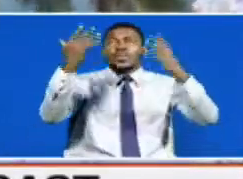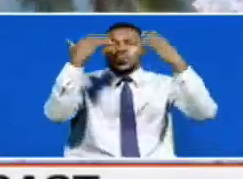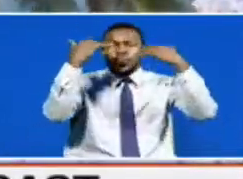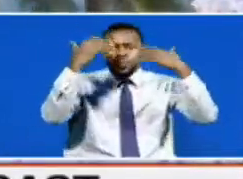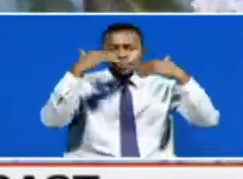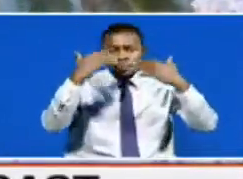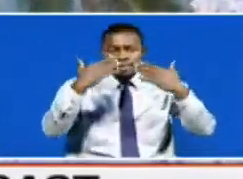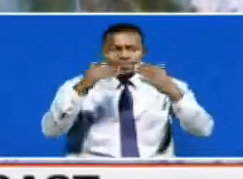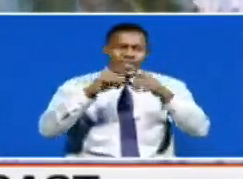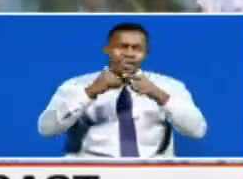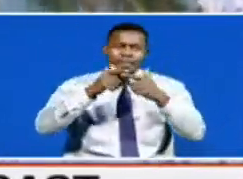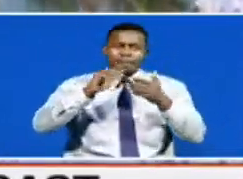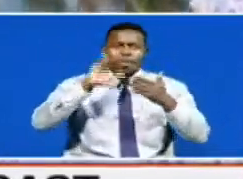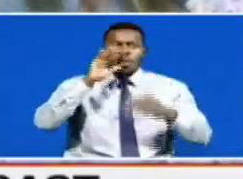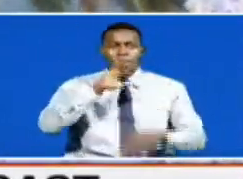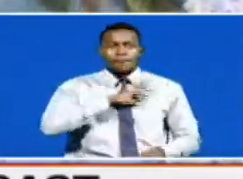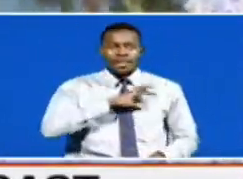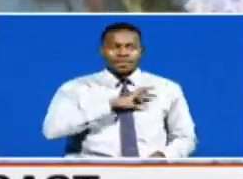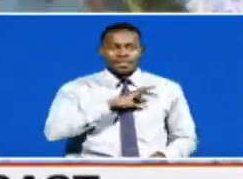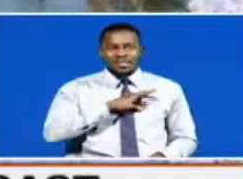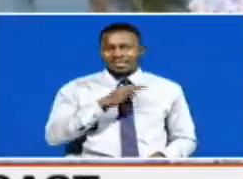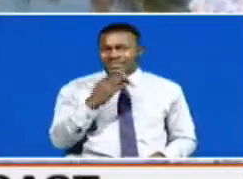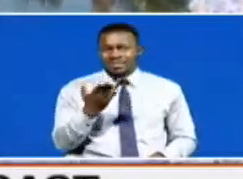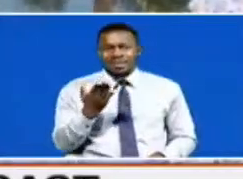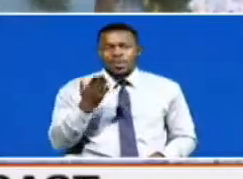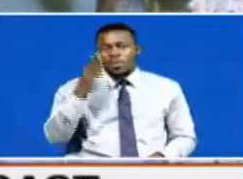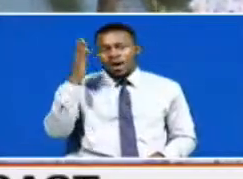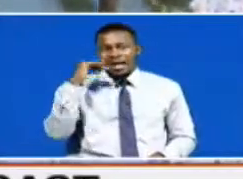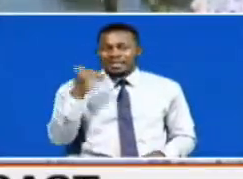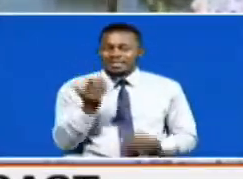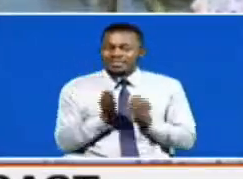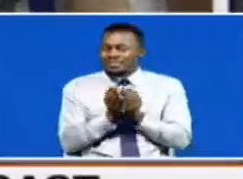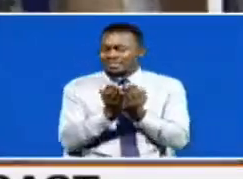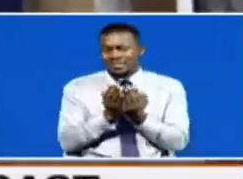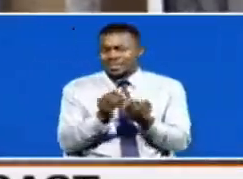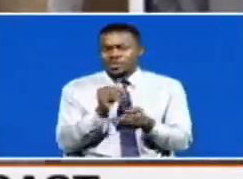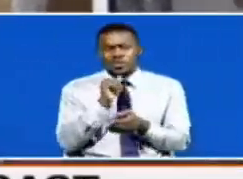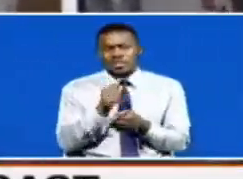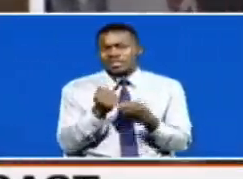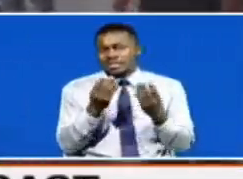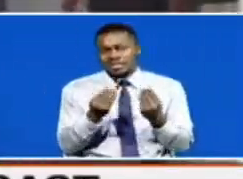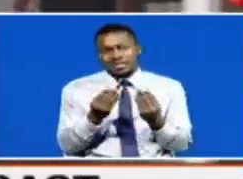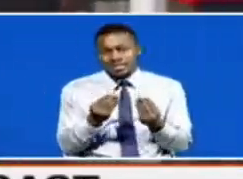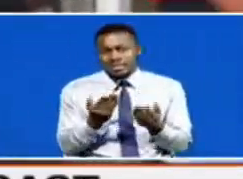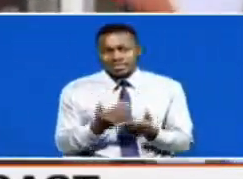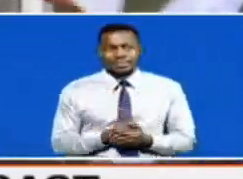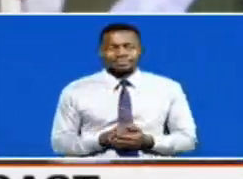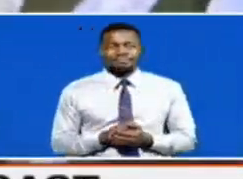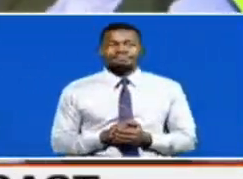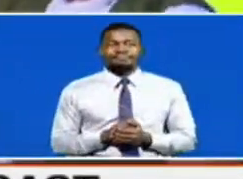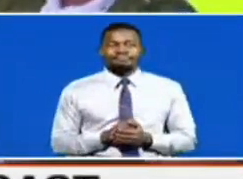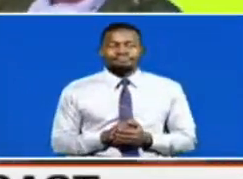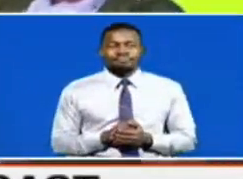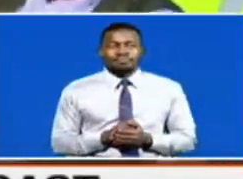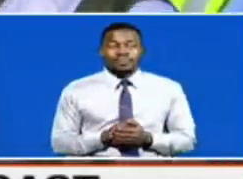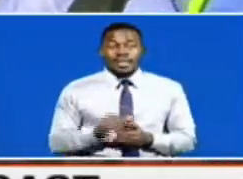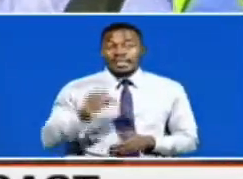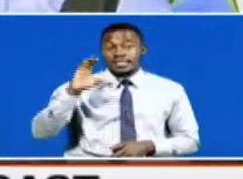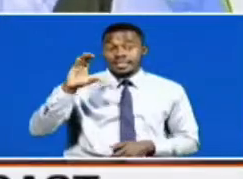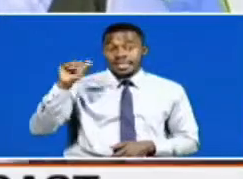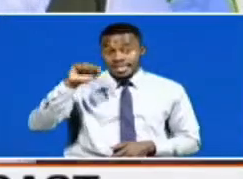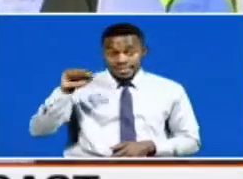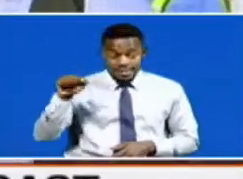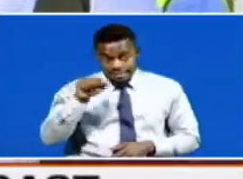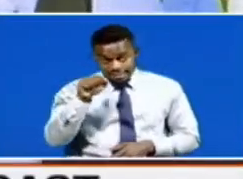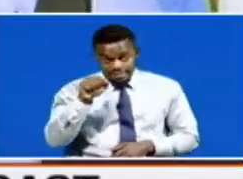ikiwa watalii wenyewe watakuwa na shida ya kuweza kuingia katika Kenya. Their sentiments were echoed by the cabinet secretary in